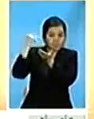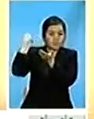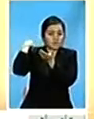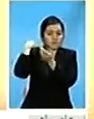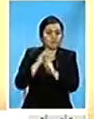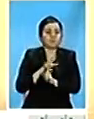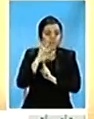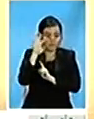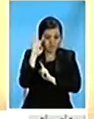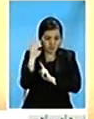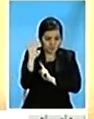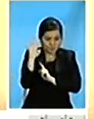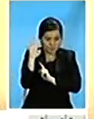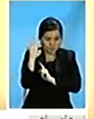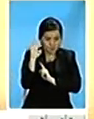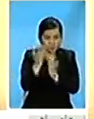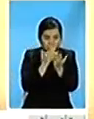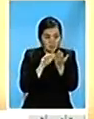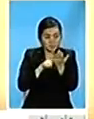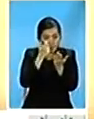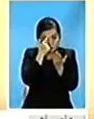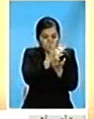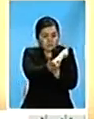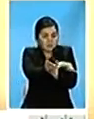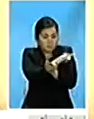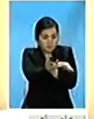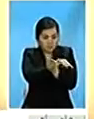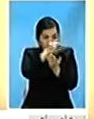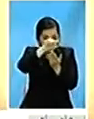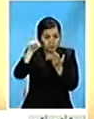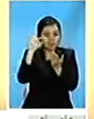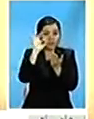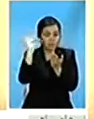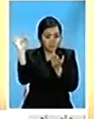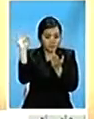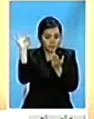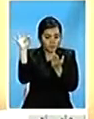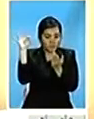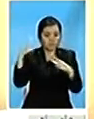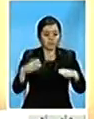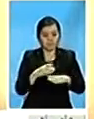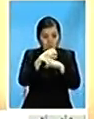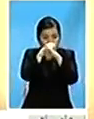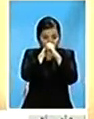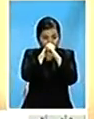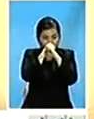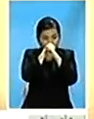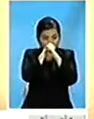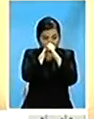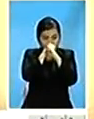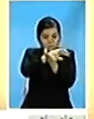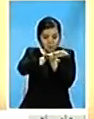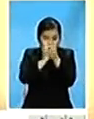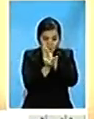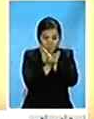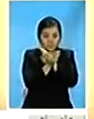มที่4ปกสีขาวคาดสีฟ้าเป็นเอกสารรายงานผลการพิจารณารายการเพิ่มและเปลี่ยนแปล